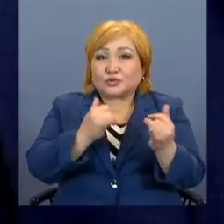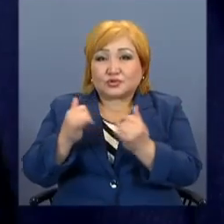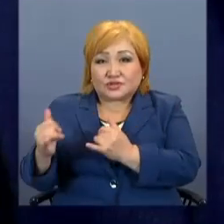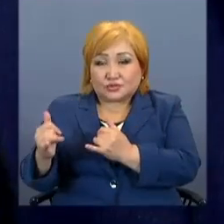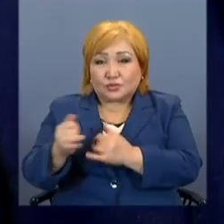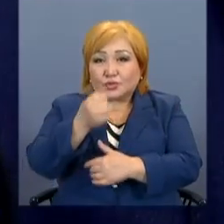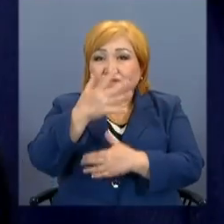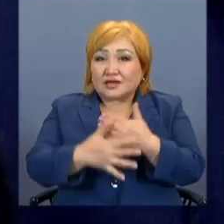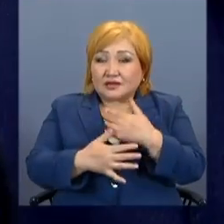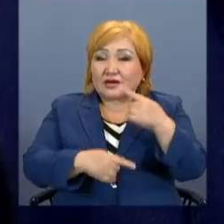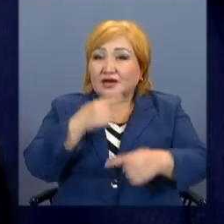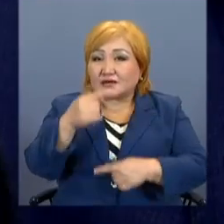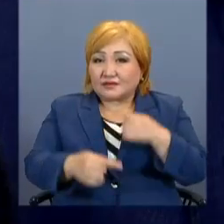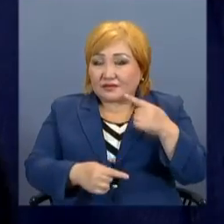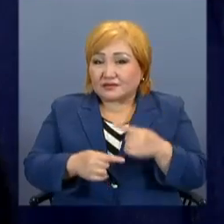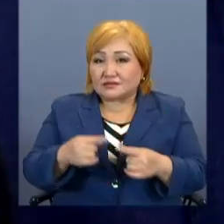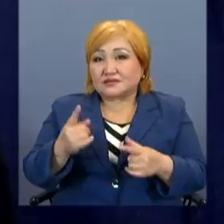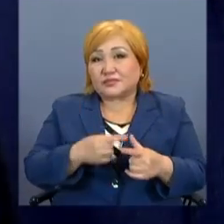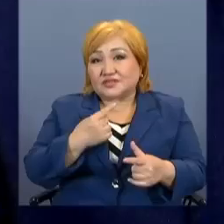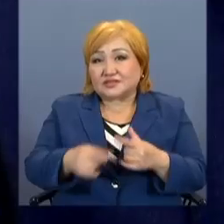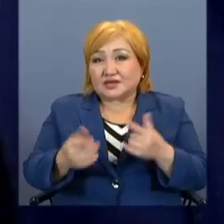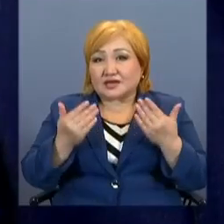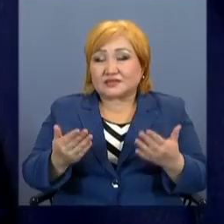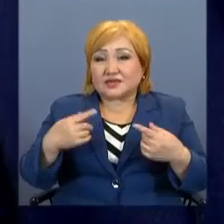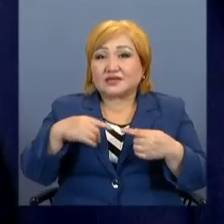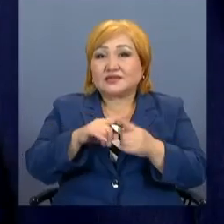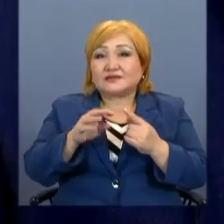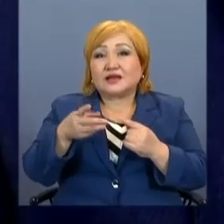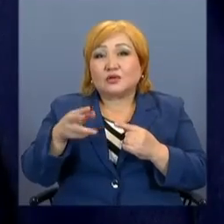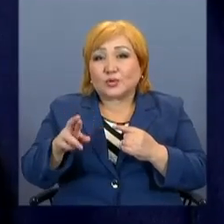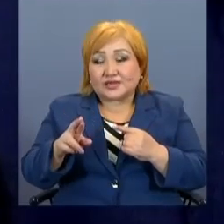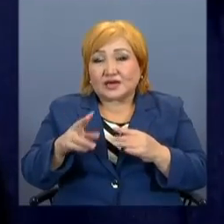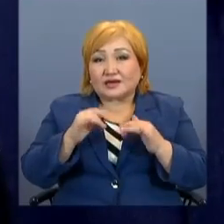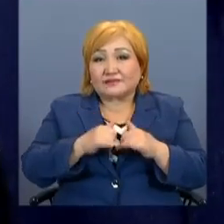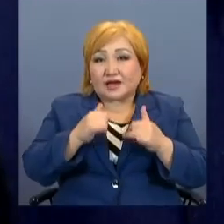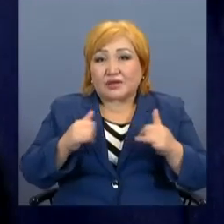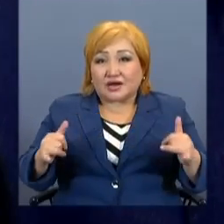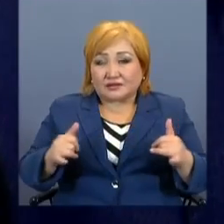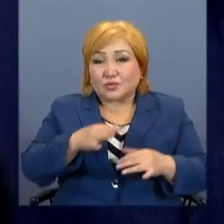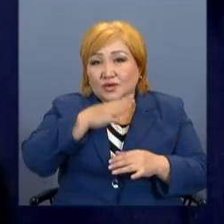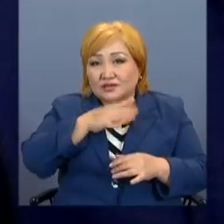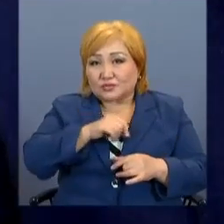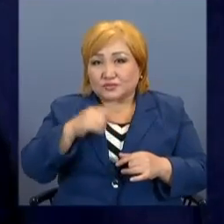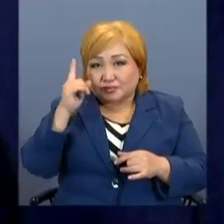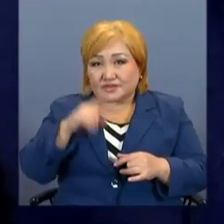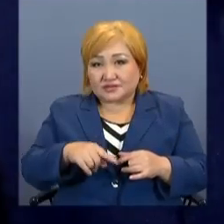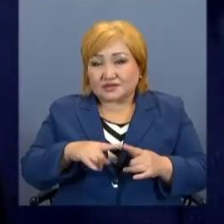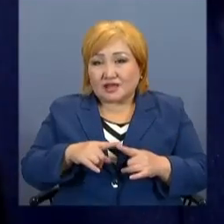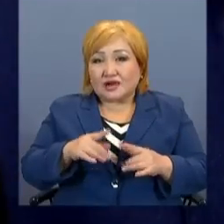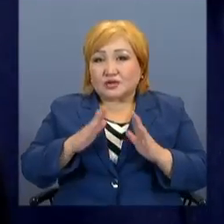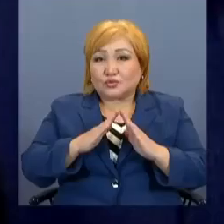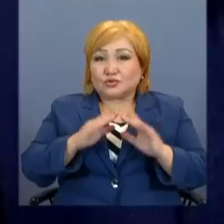арқылы болмаса қазіргі жаңа технология дамыған уақыт өзіңіз білесіз, үйінде отырып жаңа ЕГОВ сайтына